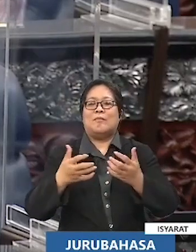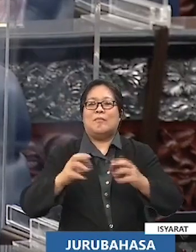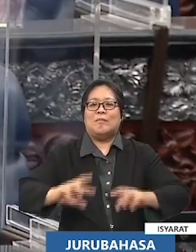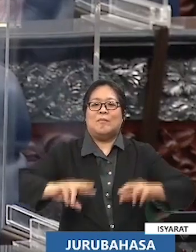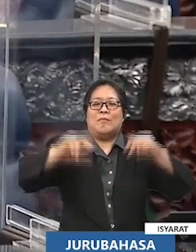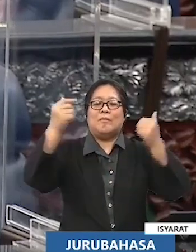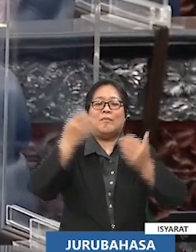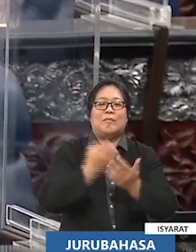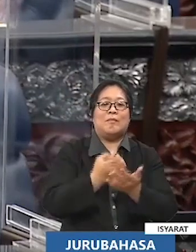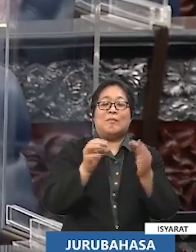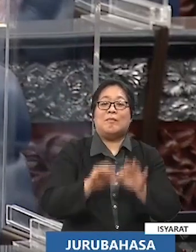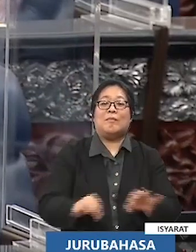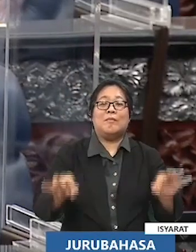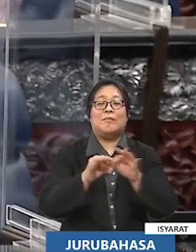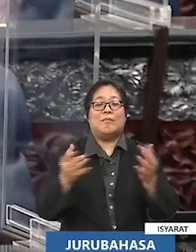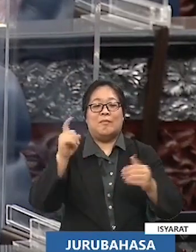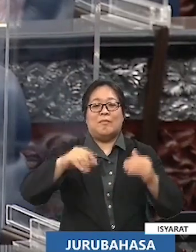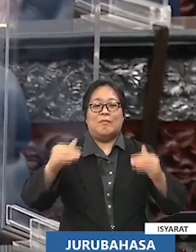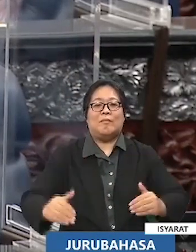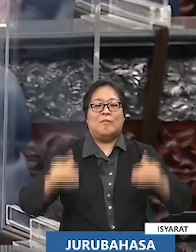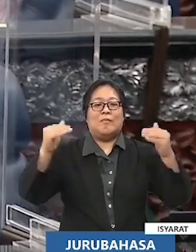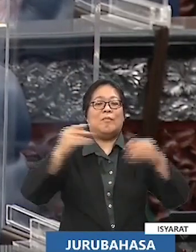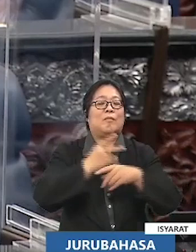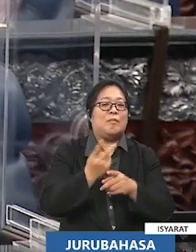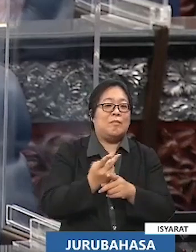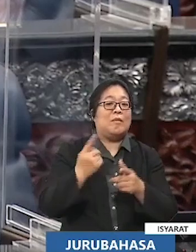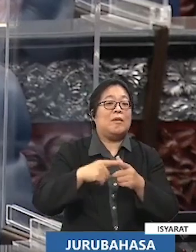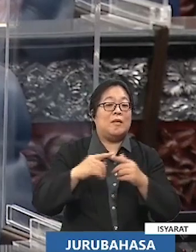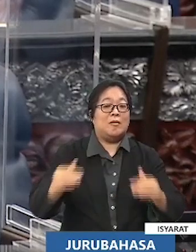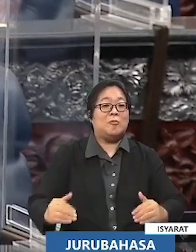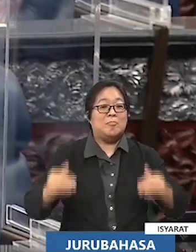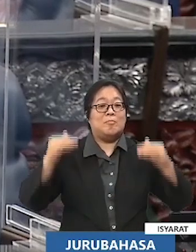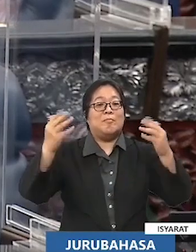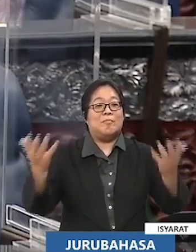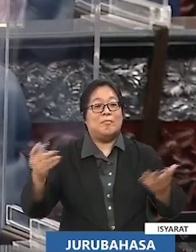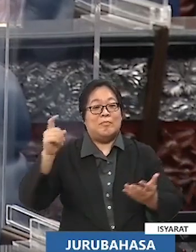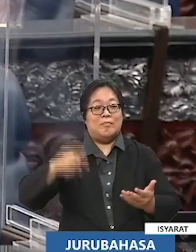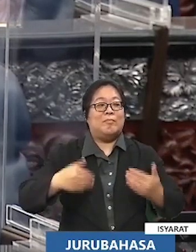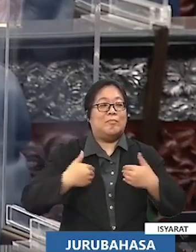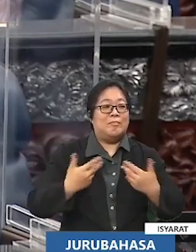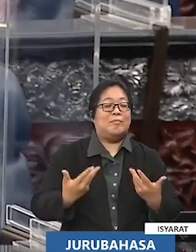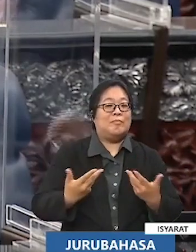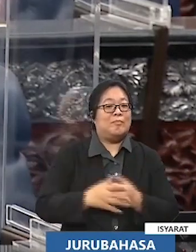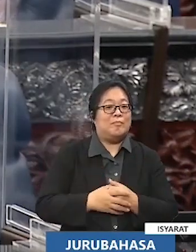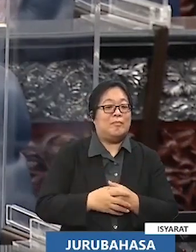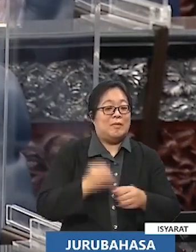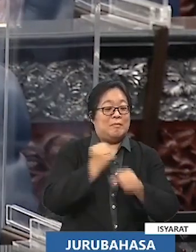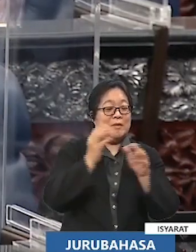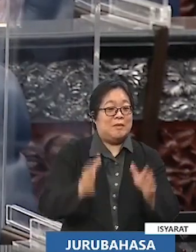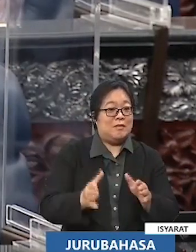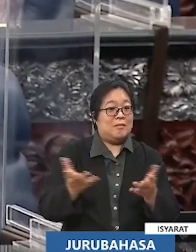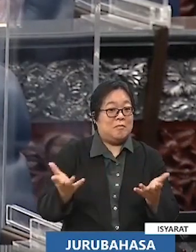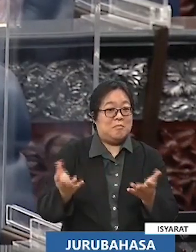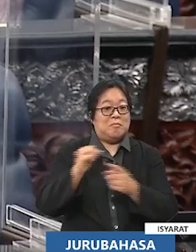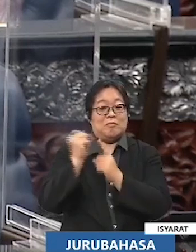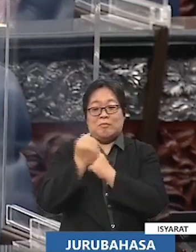ekonomi yang penting jika perlu meningkatkan Parachute untuk meningkatkan politik kita dan telah bekerja dan dalam keadaan seperti